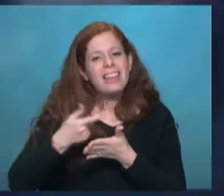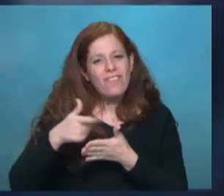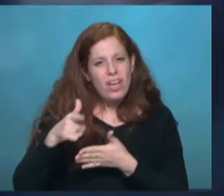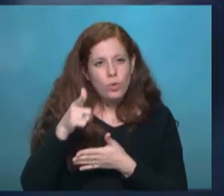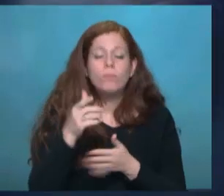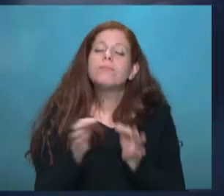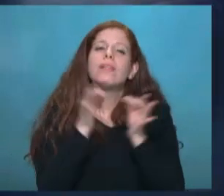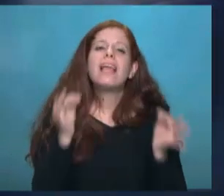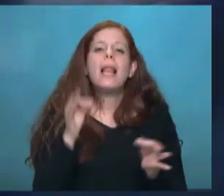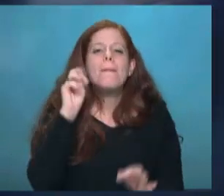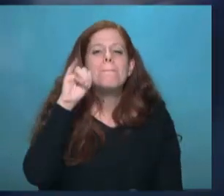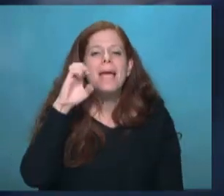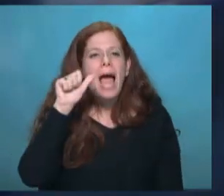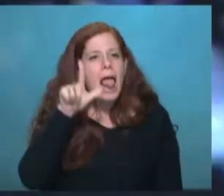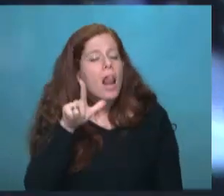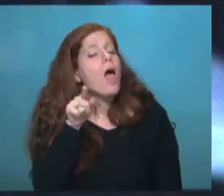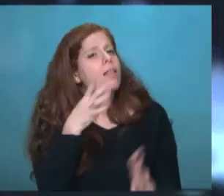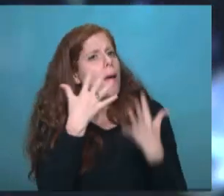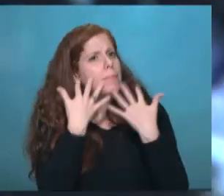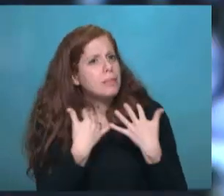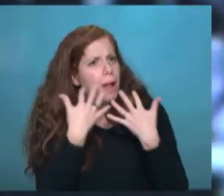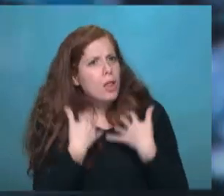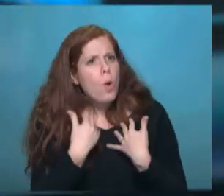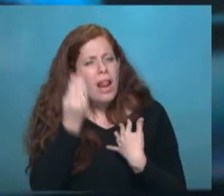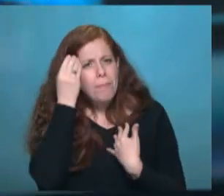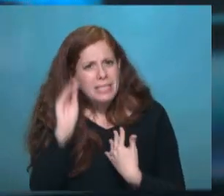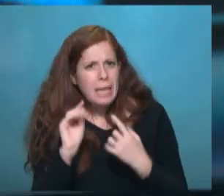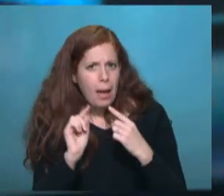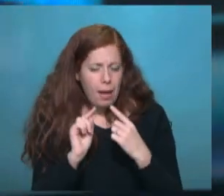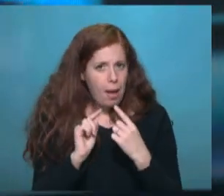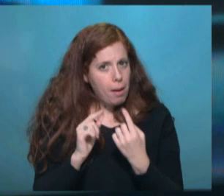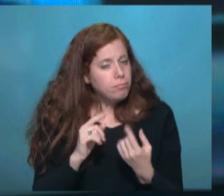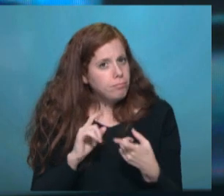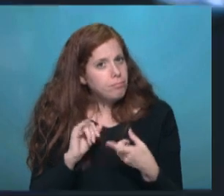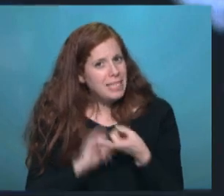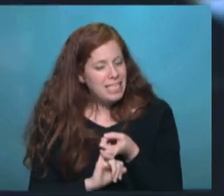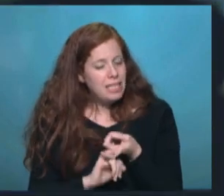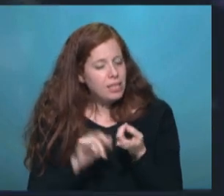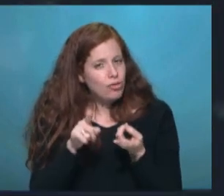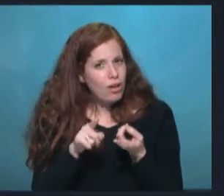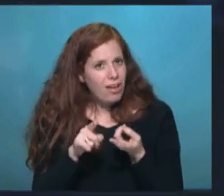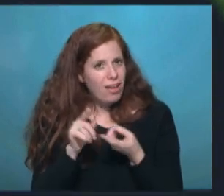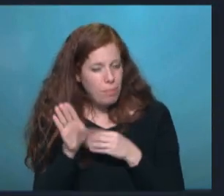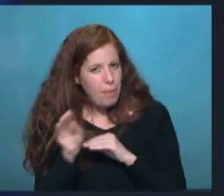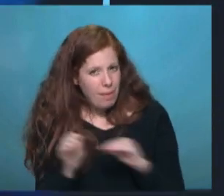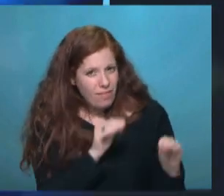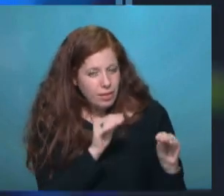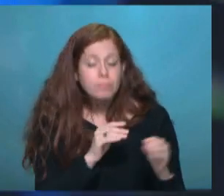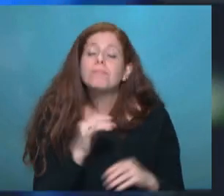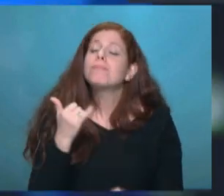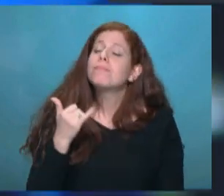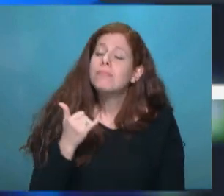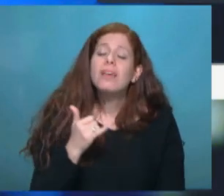אליך מיכאל, אתה מספר לנו על המסר פייסני, אפשר להגיד, שנתניהו מעביר לבנט בשעות האחרונות. נכון, דוריאן, נתניהו מאוד